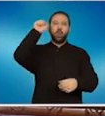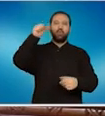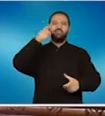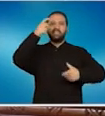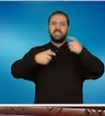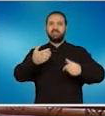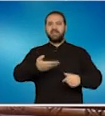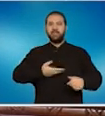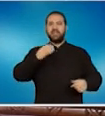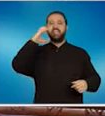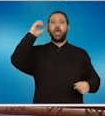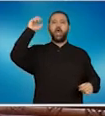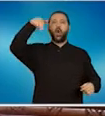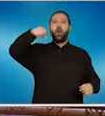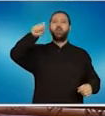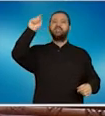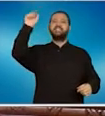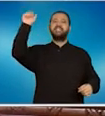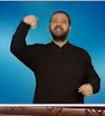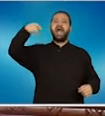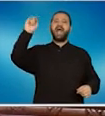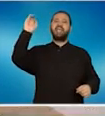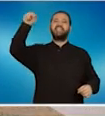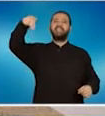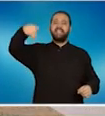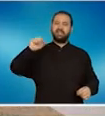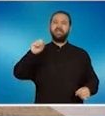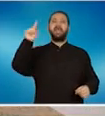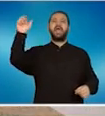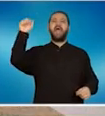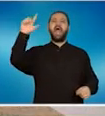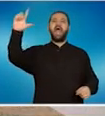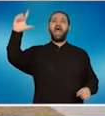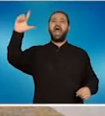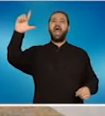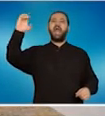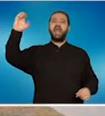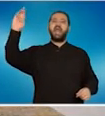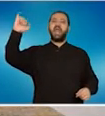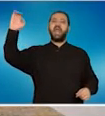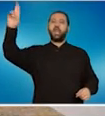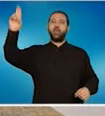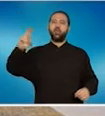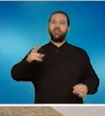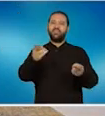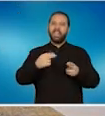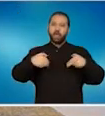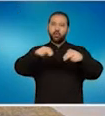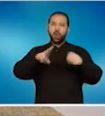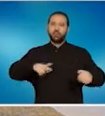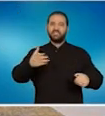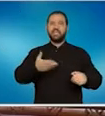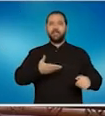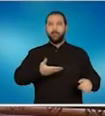despre Părintele Constantin Galeriu. Invitatul nostru este Părintele Dr. Adrian Cazacu, de la Biserica Sfinții Arhanghel Mihail și